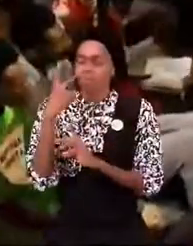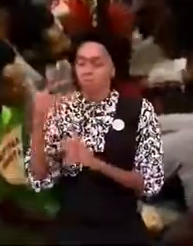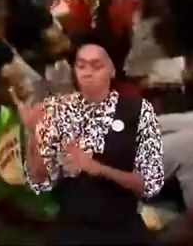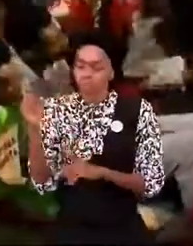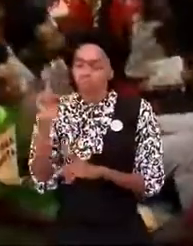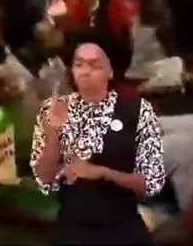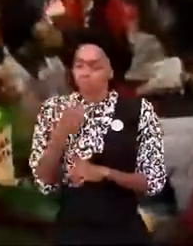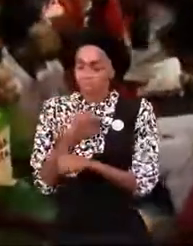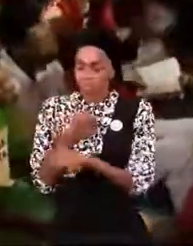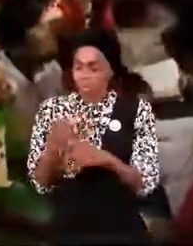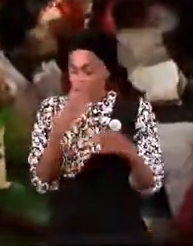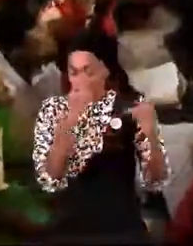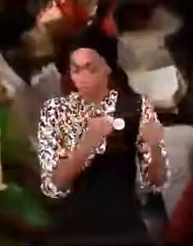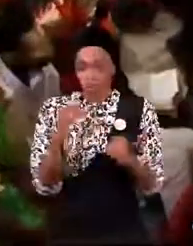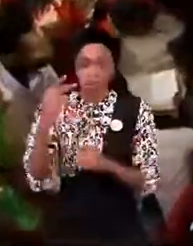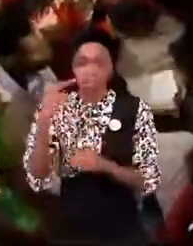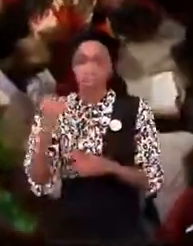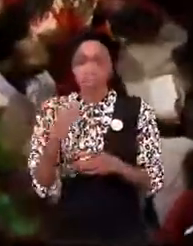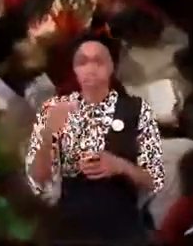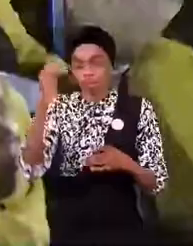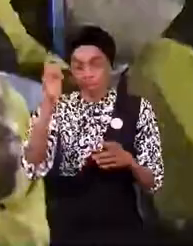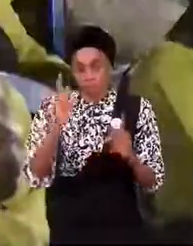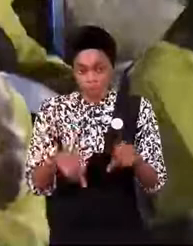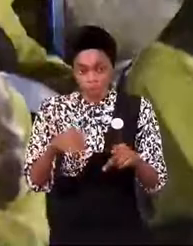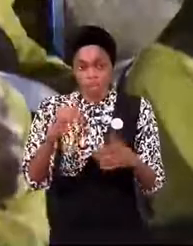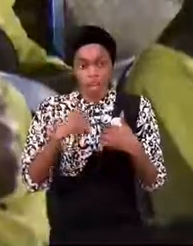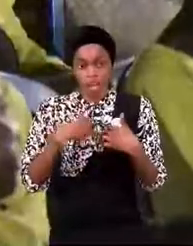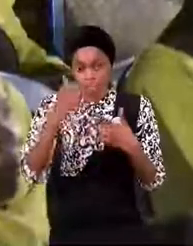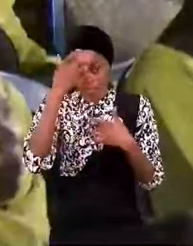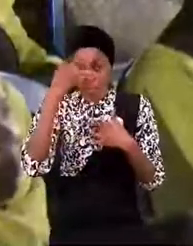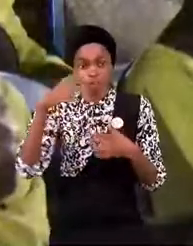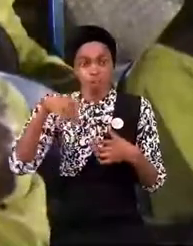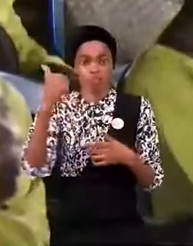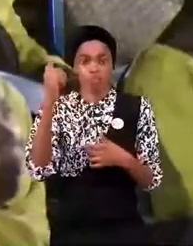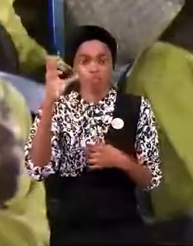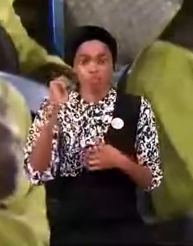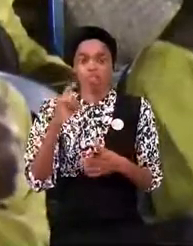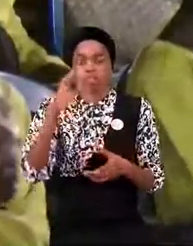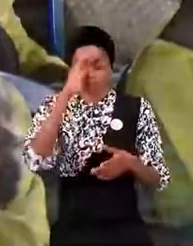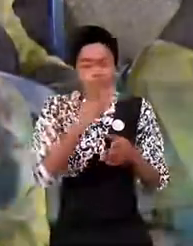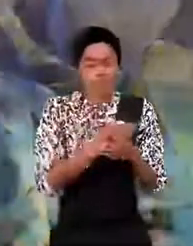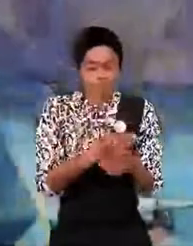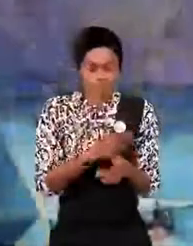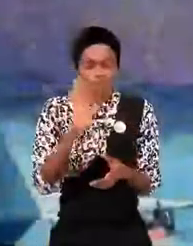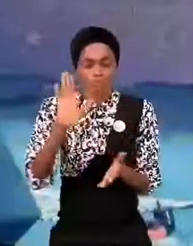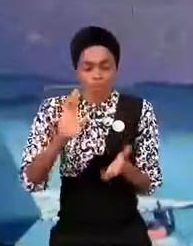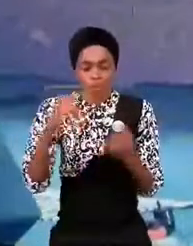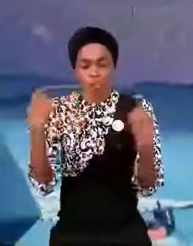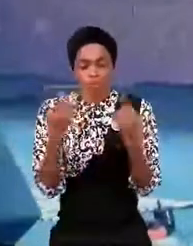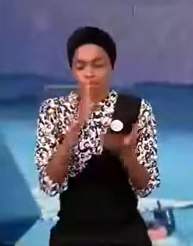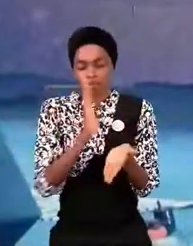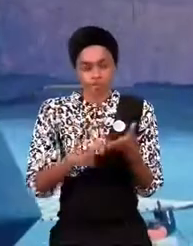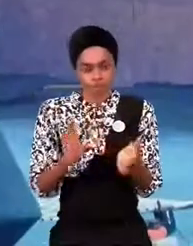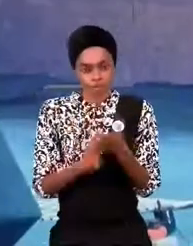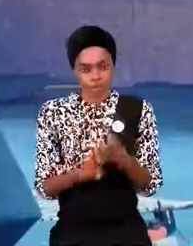péchés sont pardonnés. » Un mot, tes péchés sont pardonnés. Ta culpabilité est ôtée.